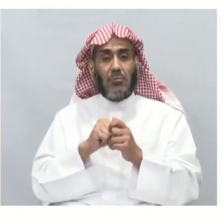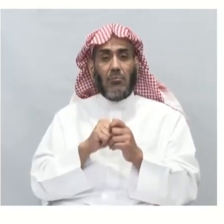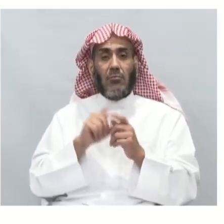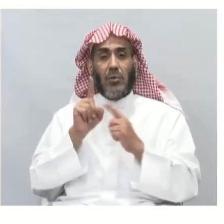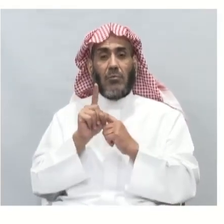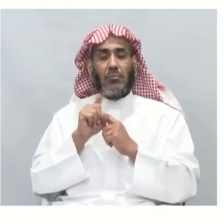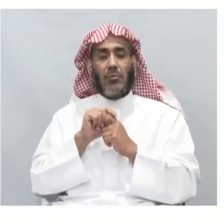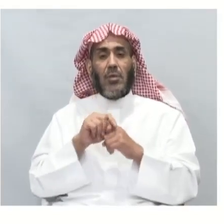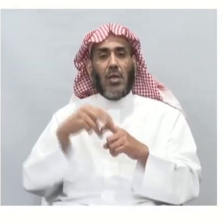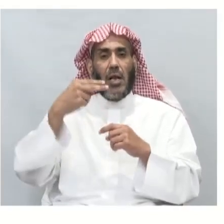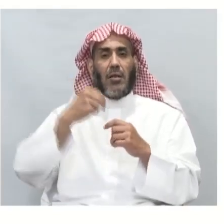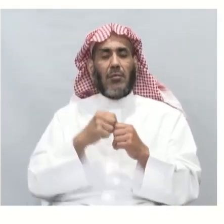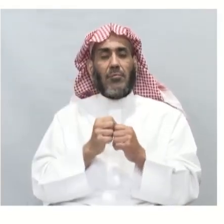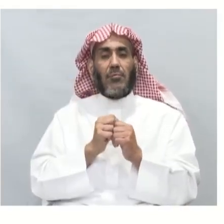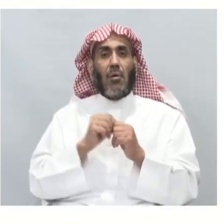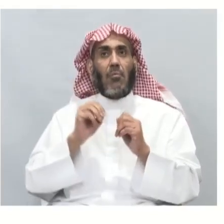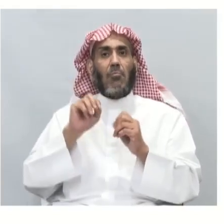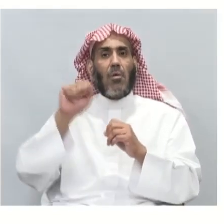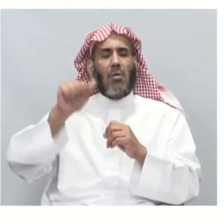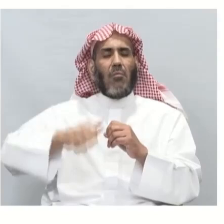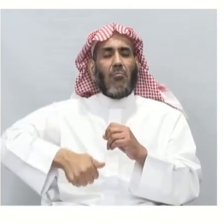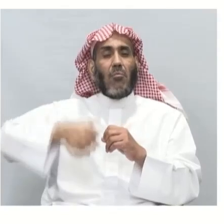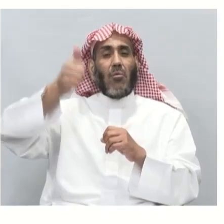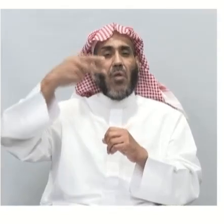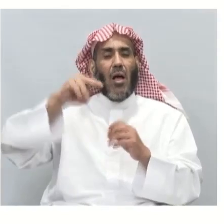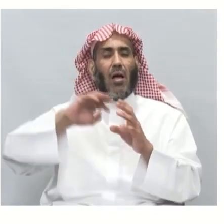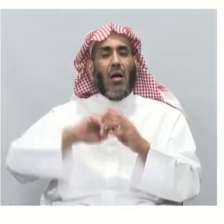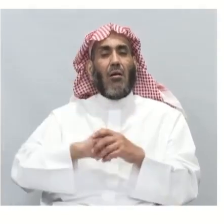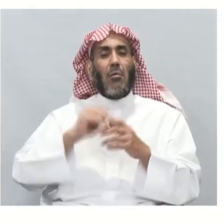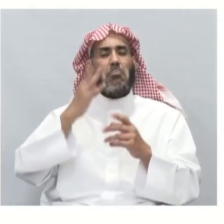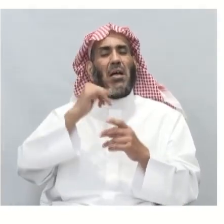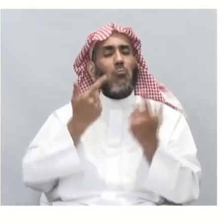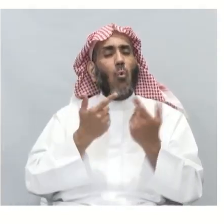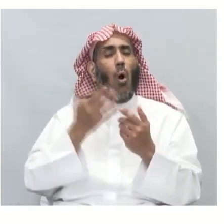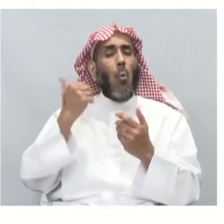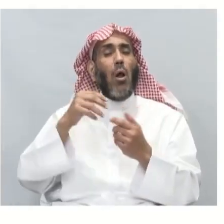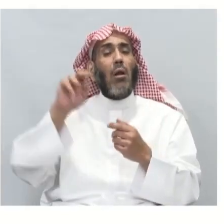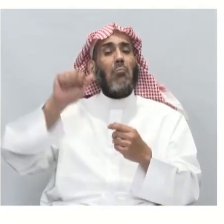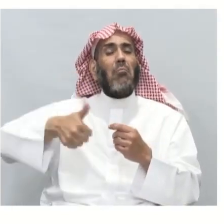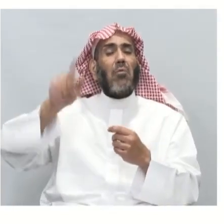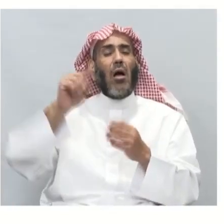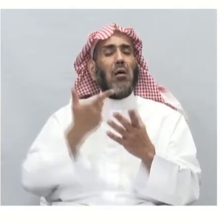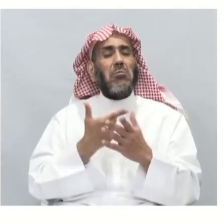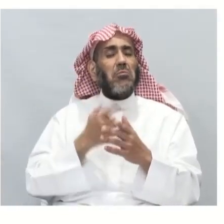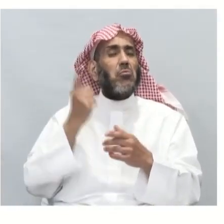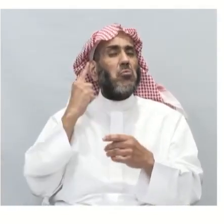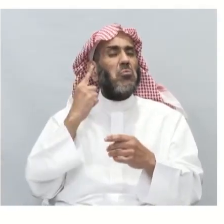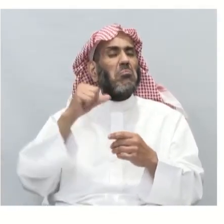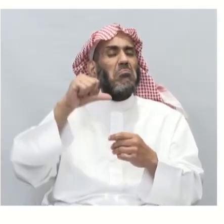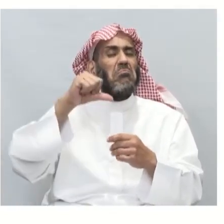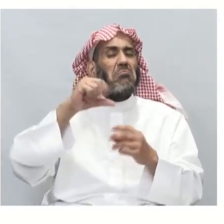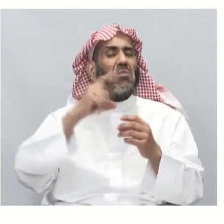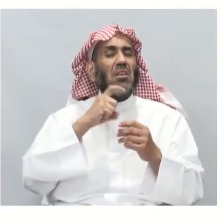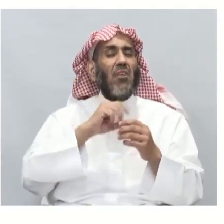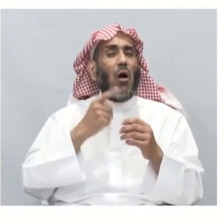فجعله عينا في كلمه ضاع بدلا من ضاء وذلك اما لسوء الاستماع او